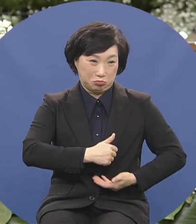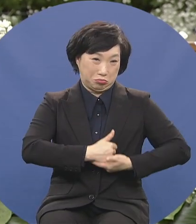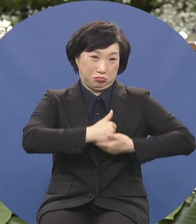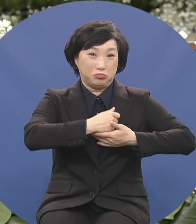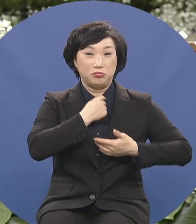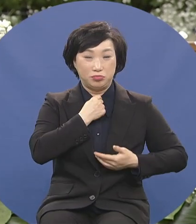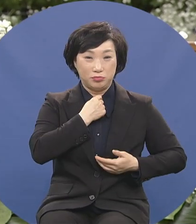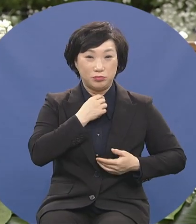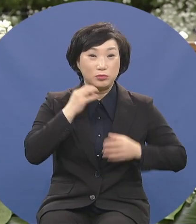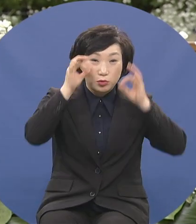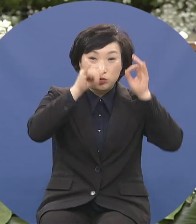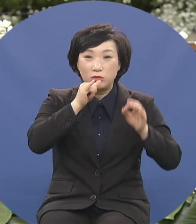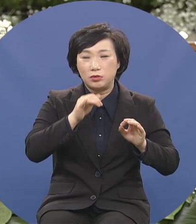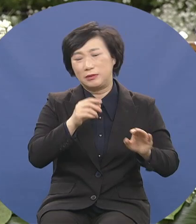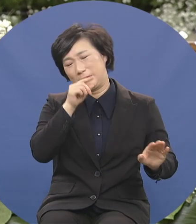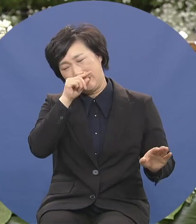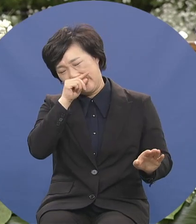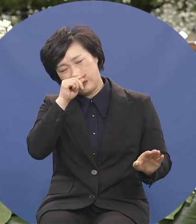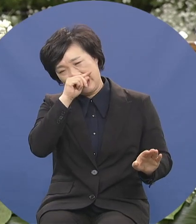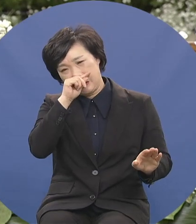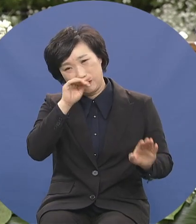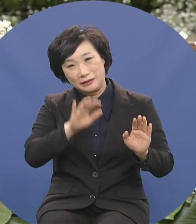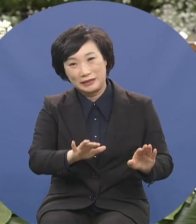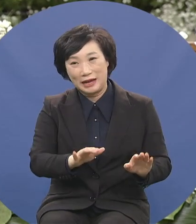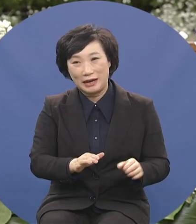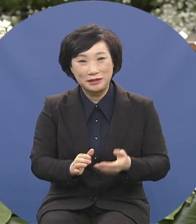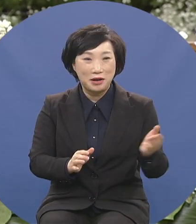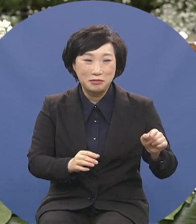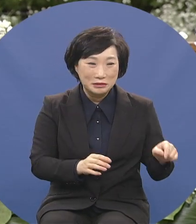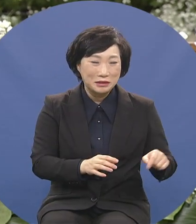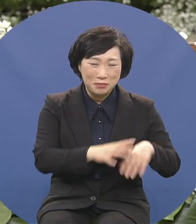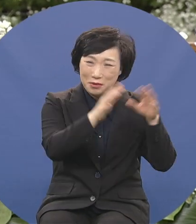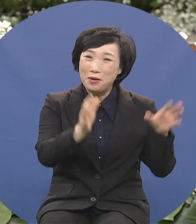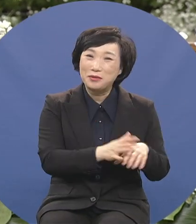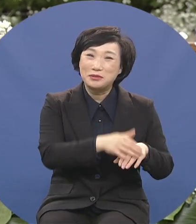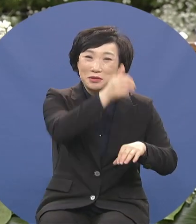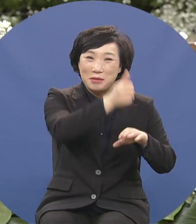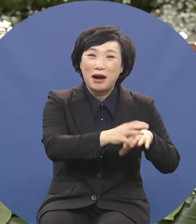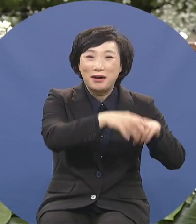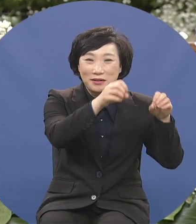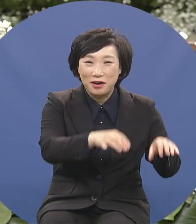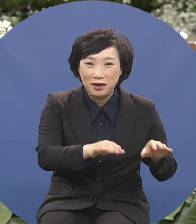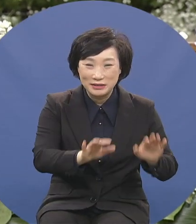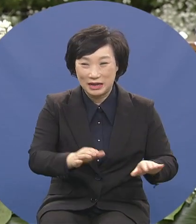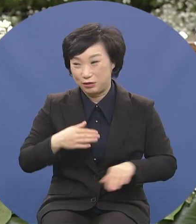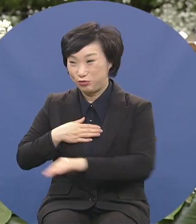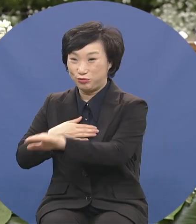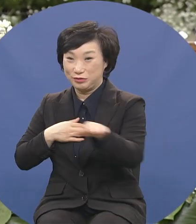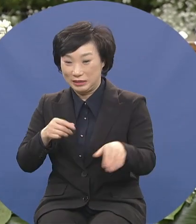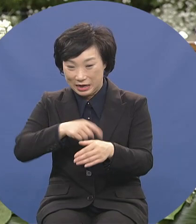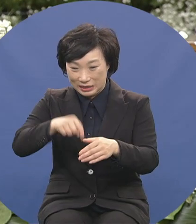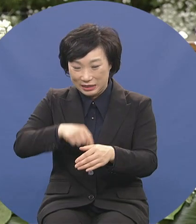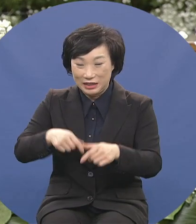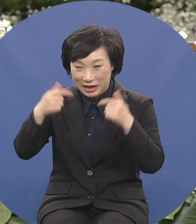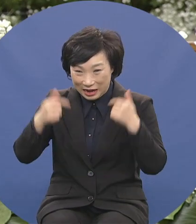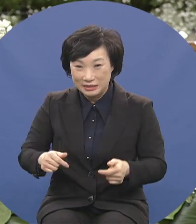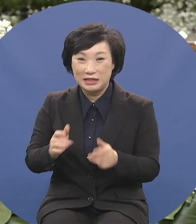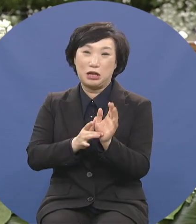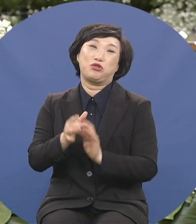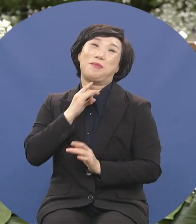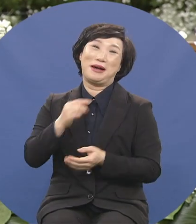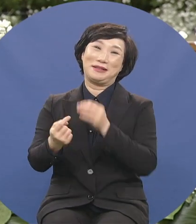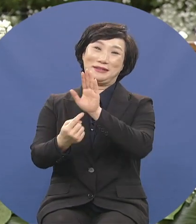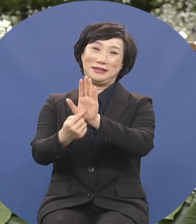부상시키려고 몸부림치지만 나 부상돼야 소용없어. 내게서는 반드시 예수만 나타나야